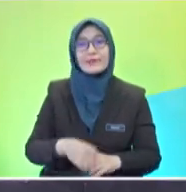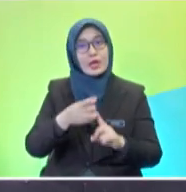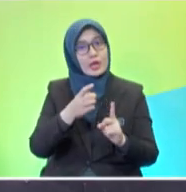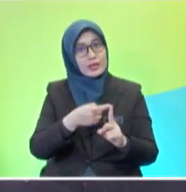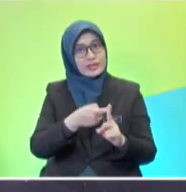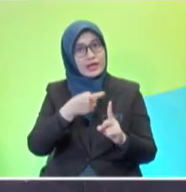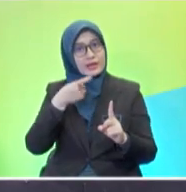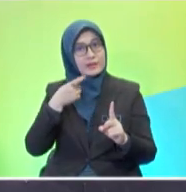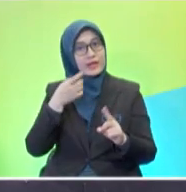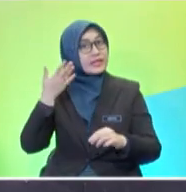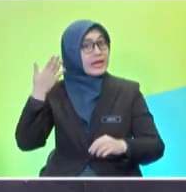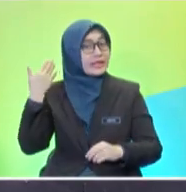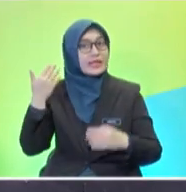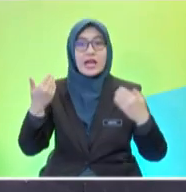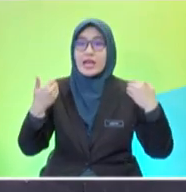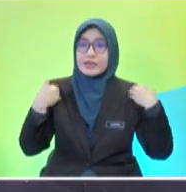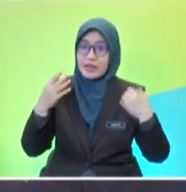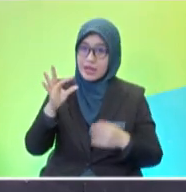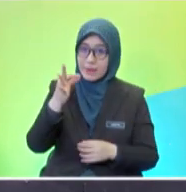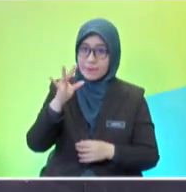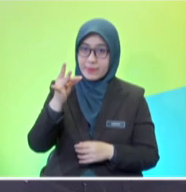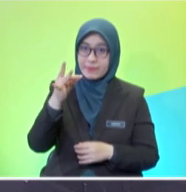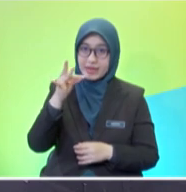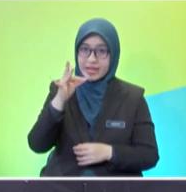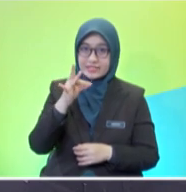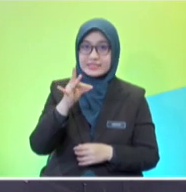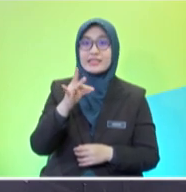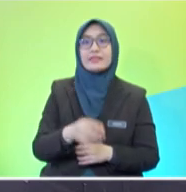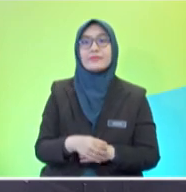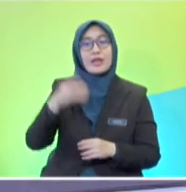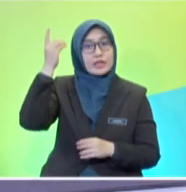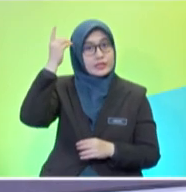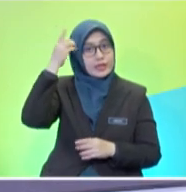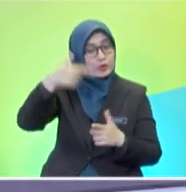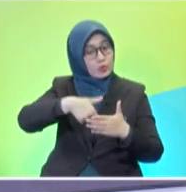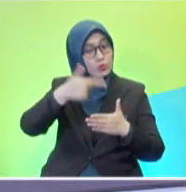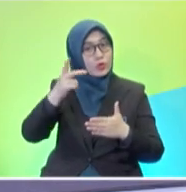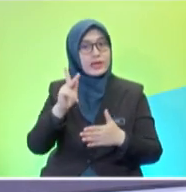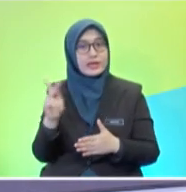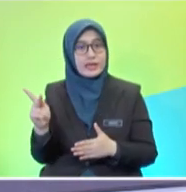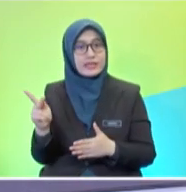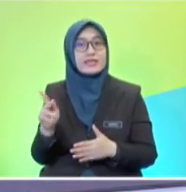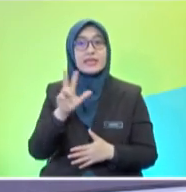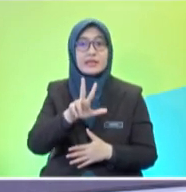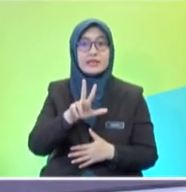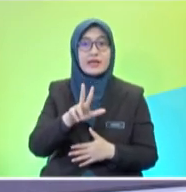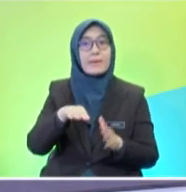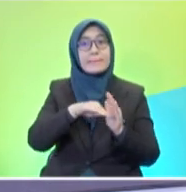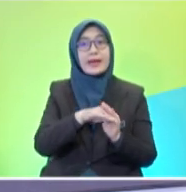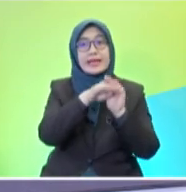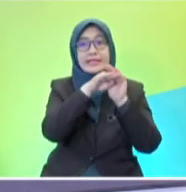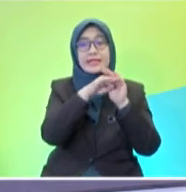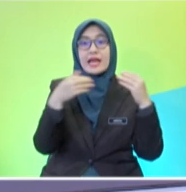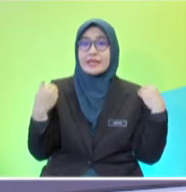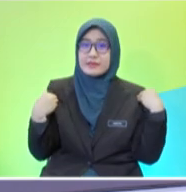yang asal tadi yaitu 18 Din dapat keluarkan tiga baginya ialah 15 makin sikit